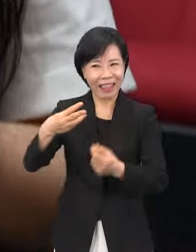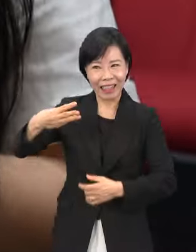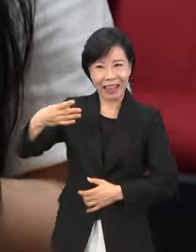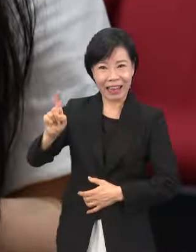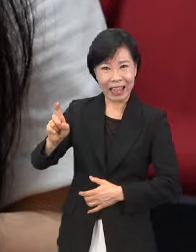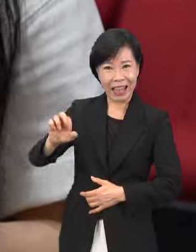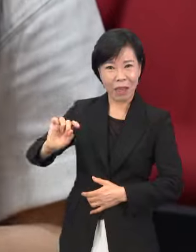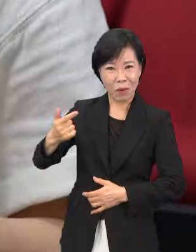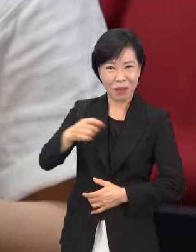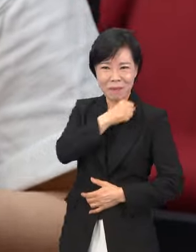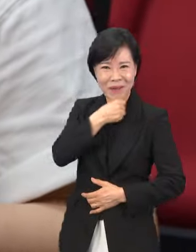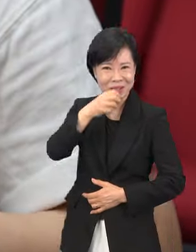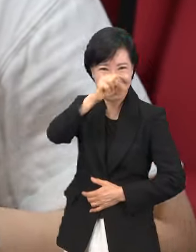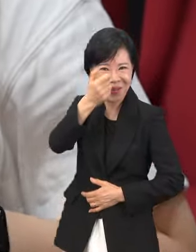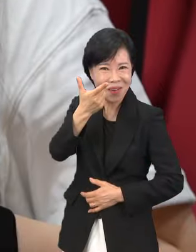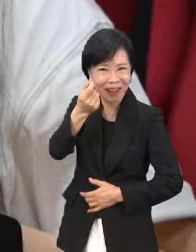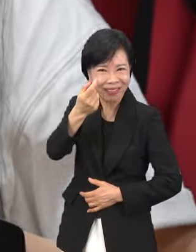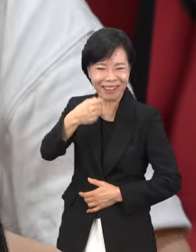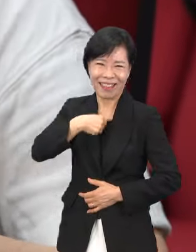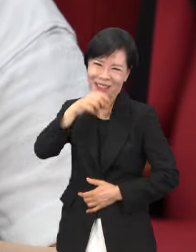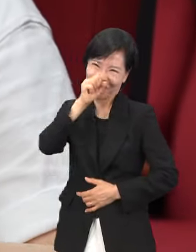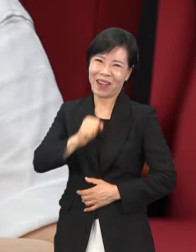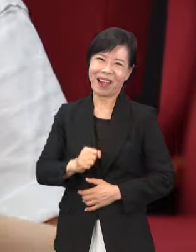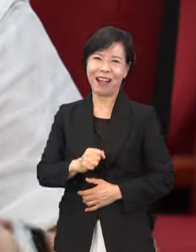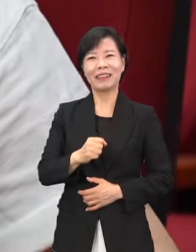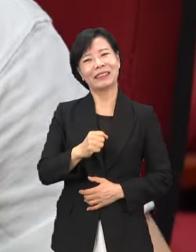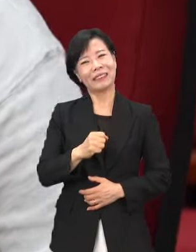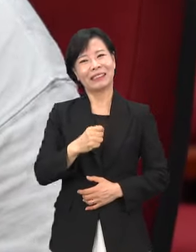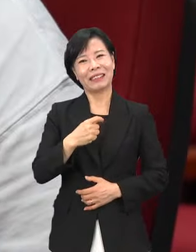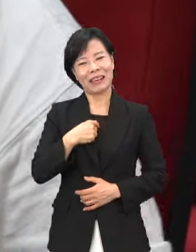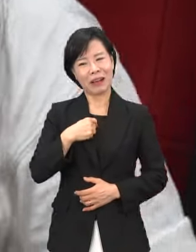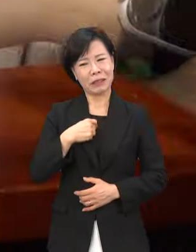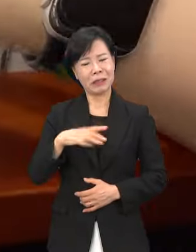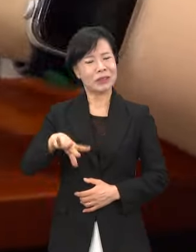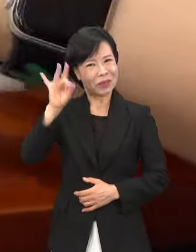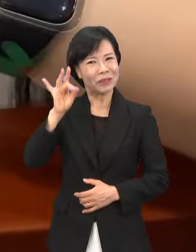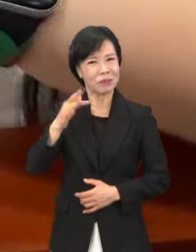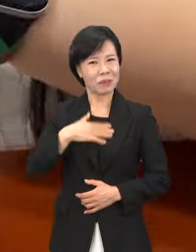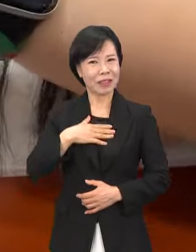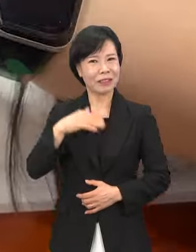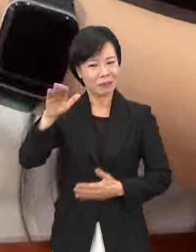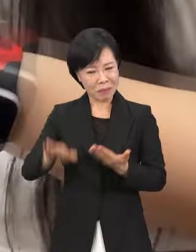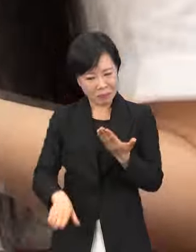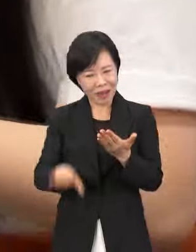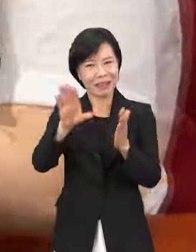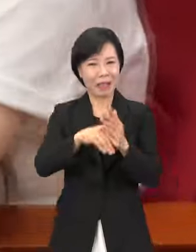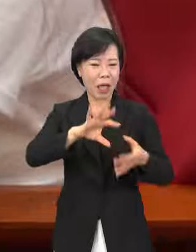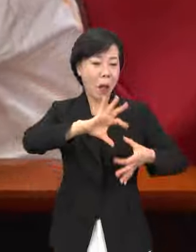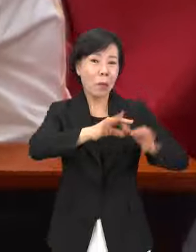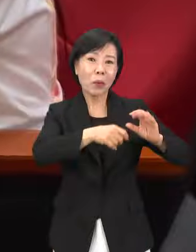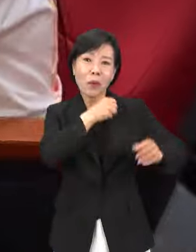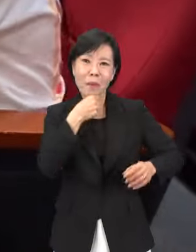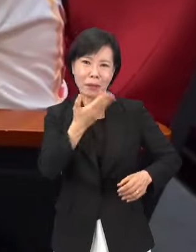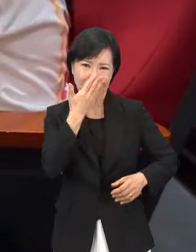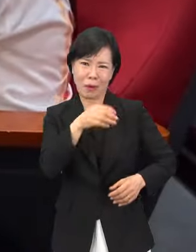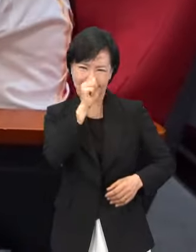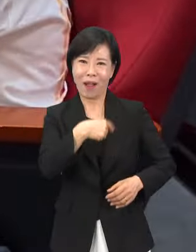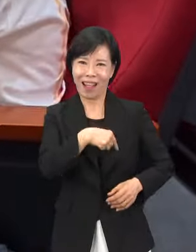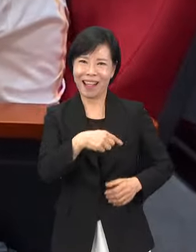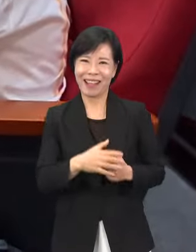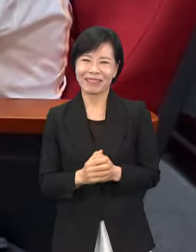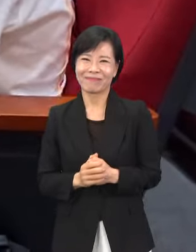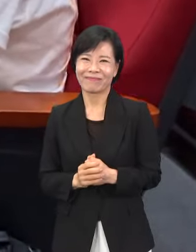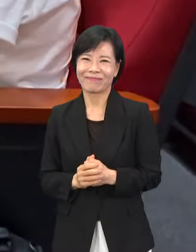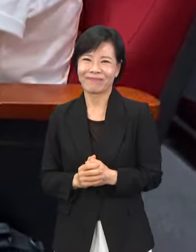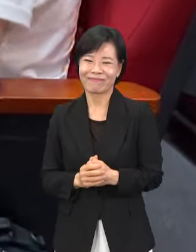제일 좋아하신다고. 네, 레모네이드 맛을 제일 좋아하는데 한 번도 안 먹어봤어요, 레모네이드 맛. 저는 어릴 때 막 포도 맛 이런 거밖에 안 먹어봤거든요.